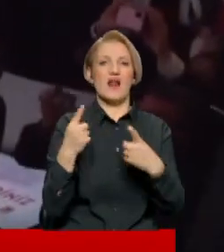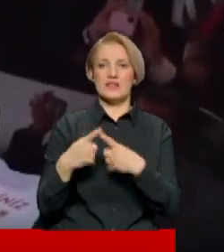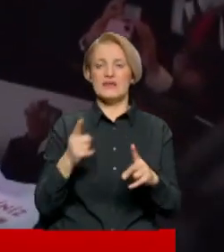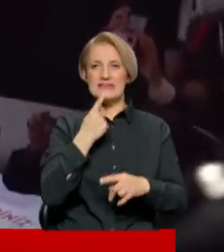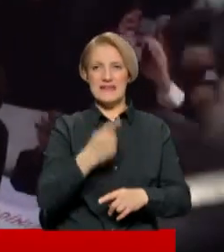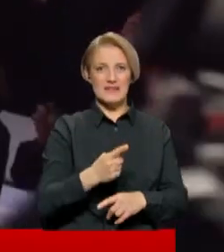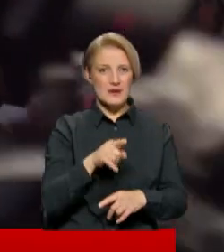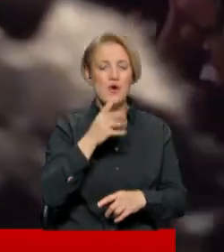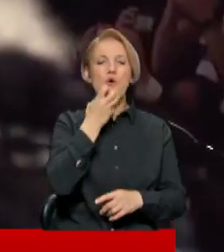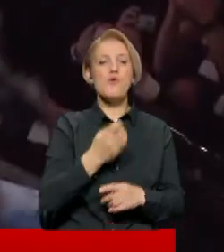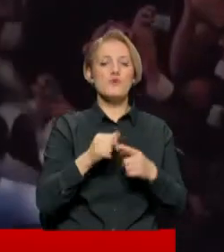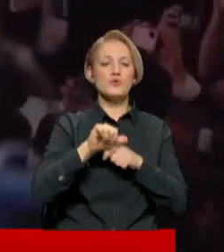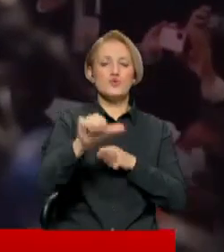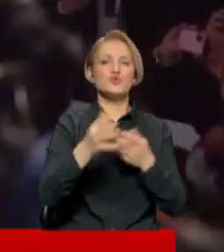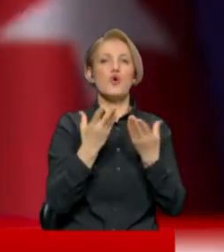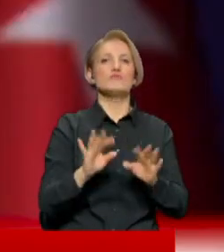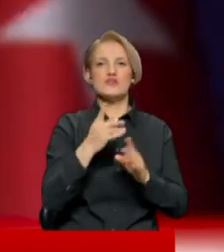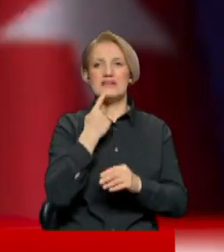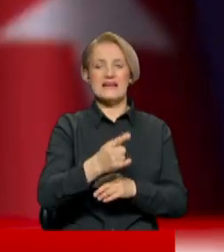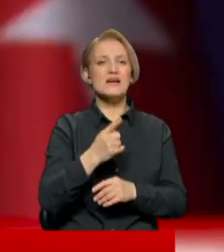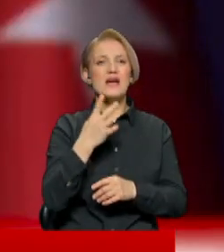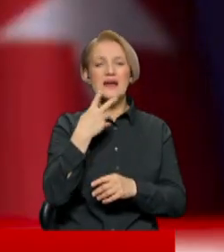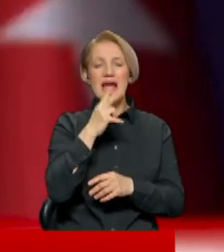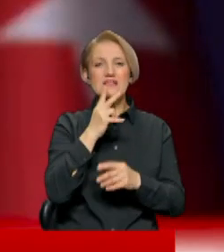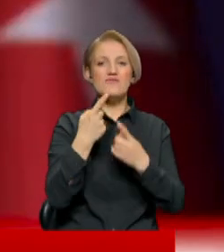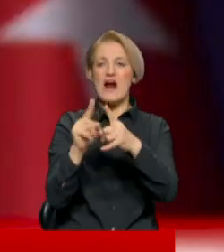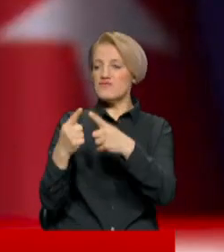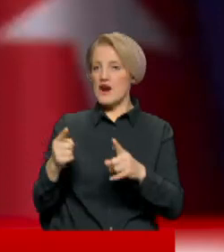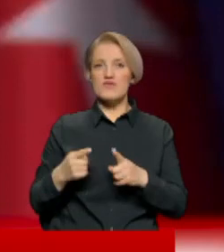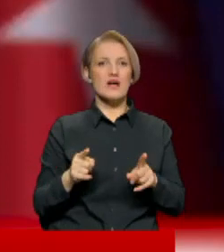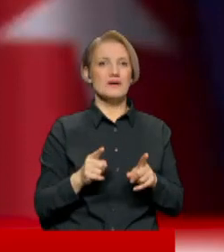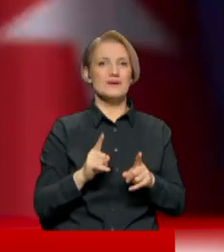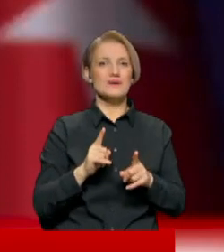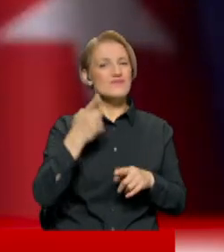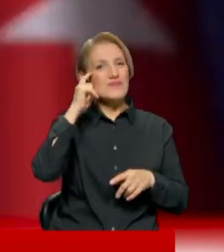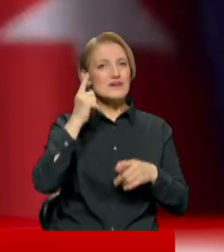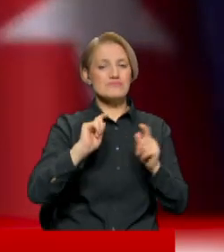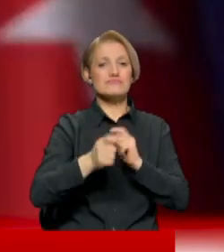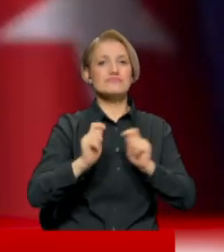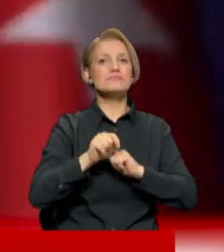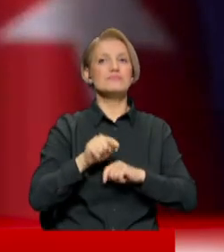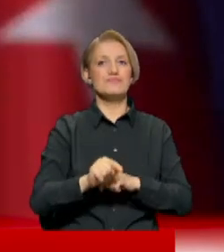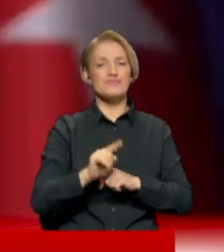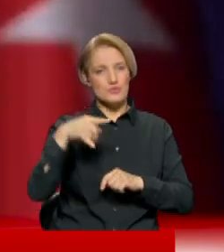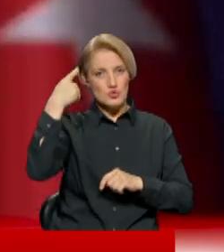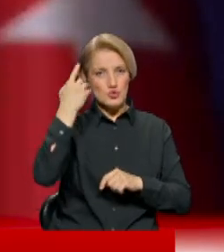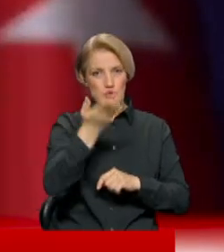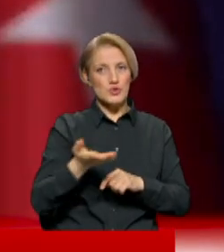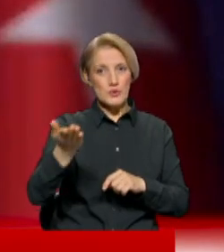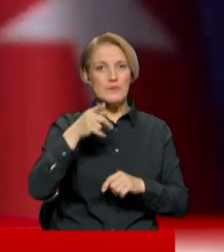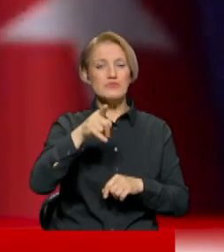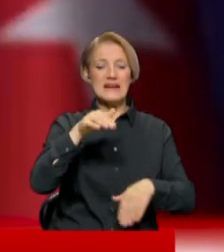Erdoğan bu yüzden ömrü uzun olmayacak diye konuştu Çünkü renkleri bir defa çok farklı çok değişken düşünün ki